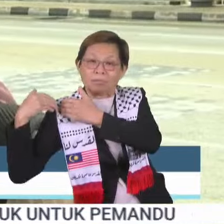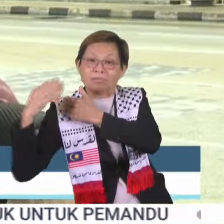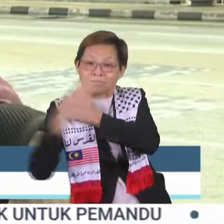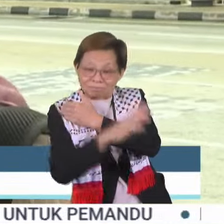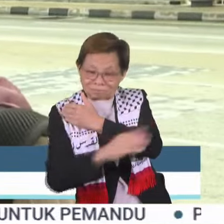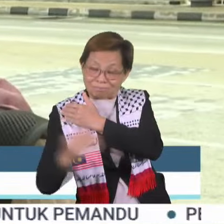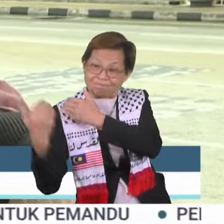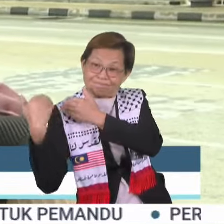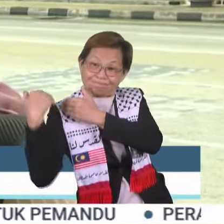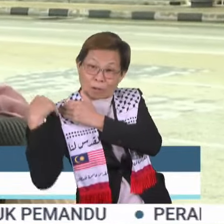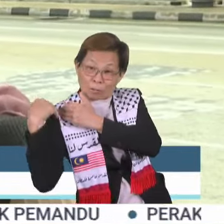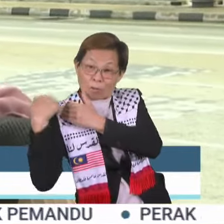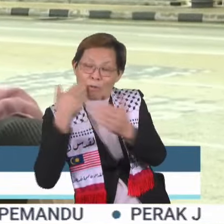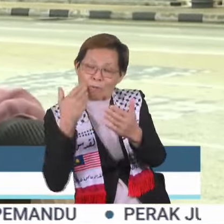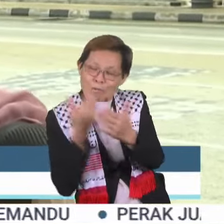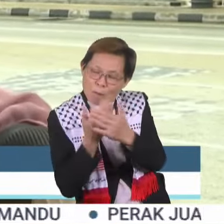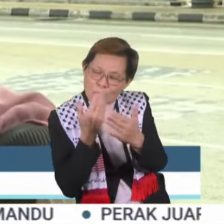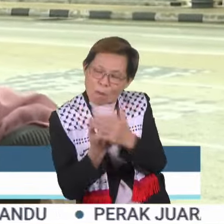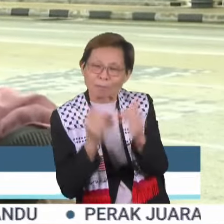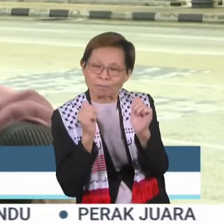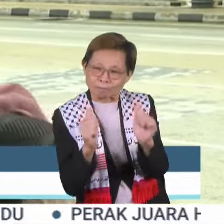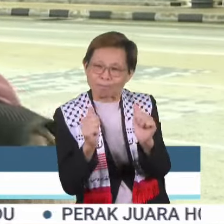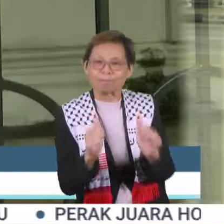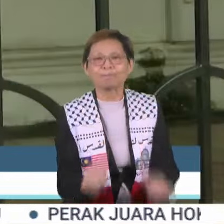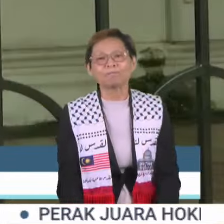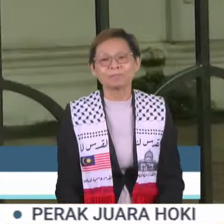tanggungjawab dengan sebaiknya.